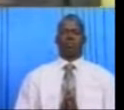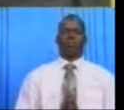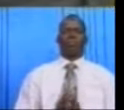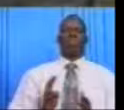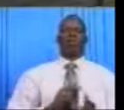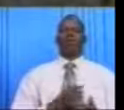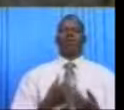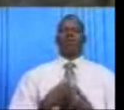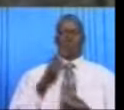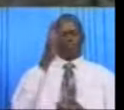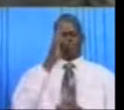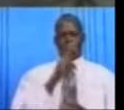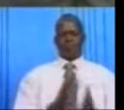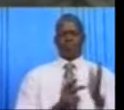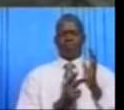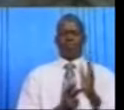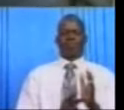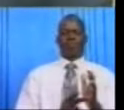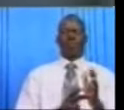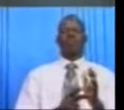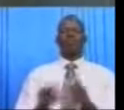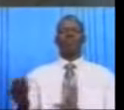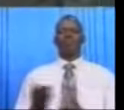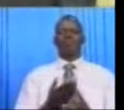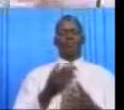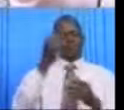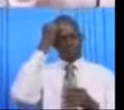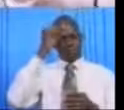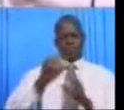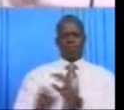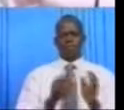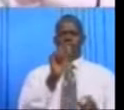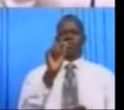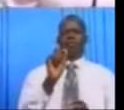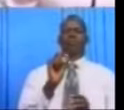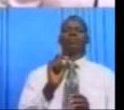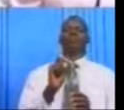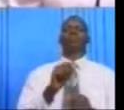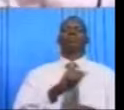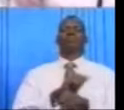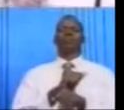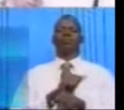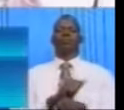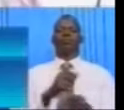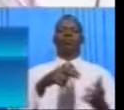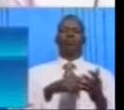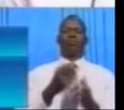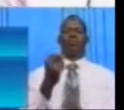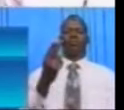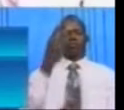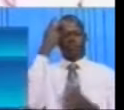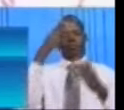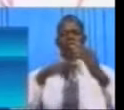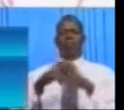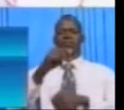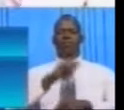Nous avons eu l'honneur d'être reçus par le président de Faso pour lui faire le point de notre activité en 2012 et les perspectives